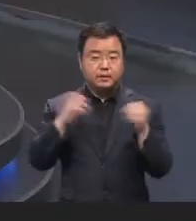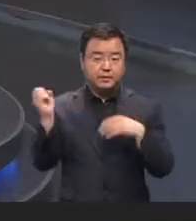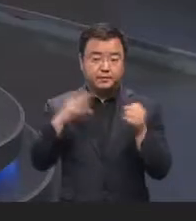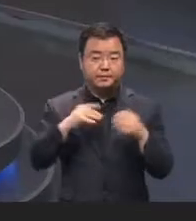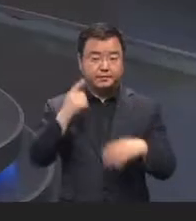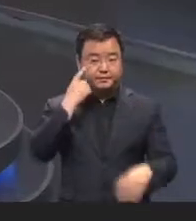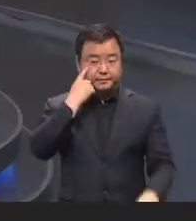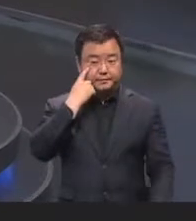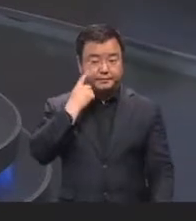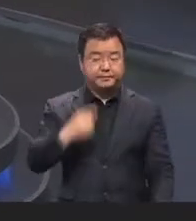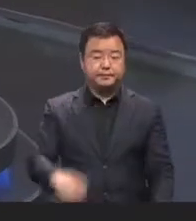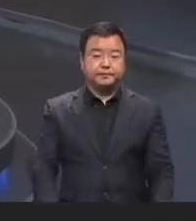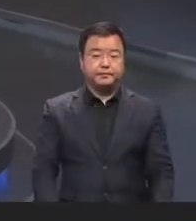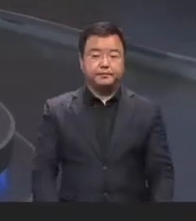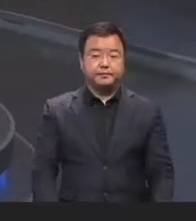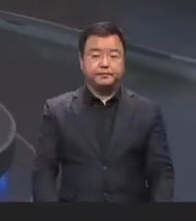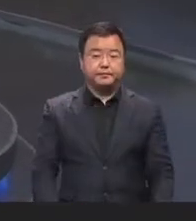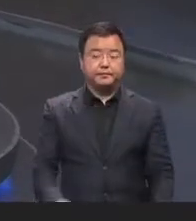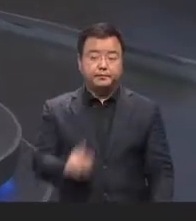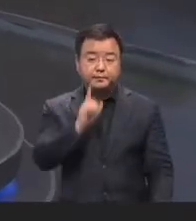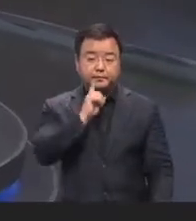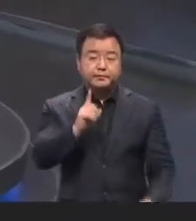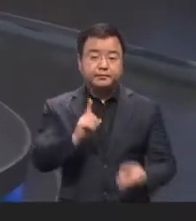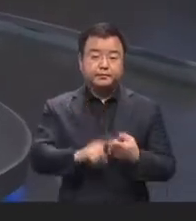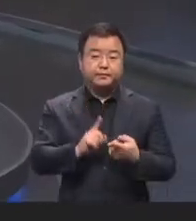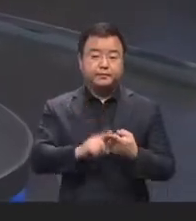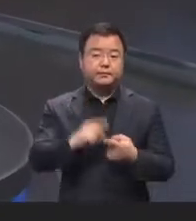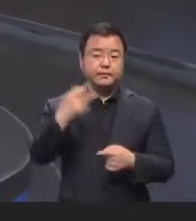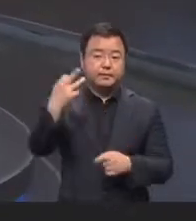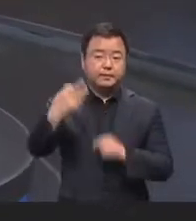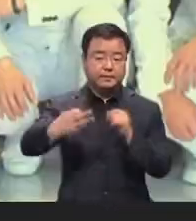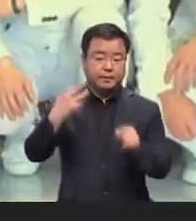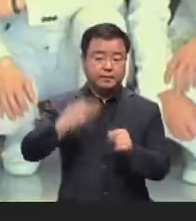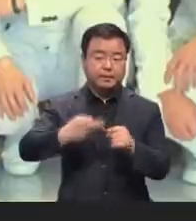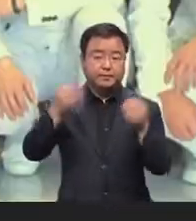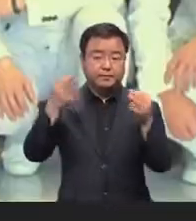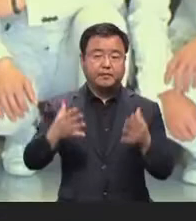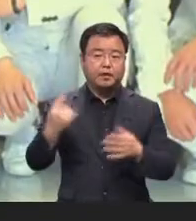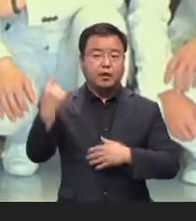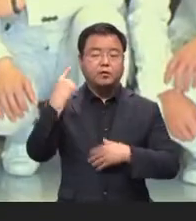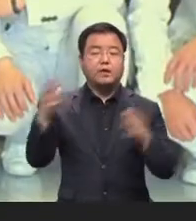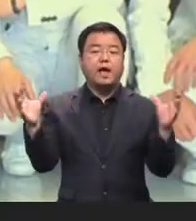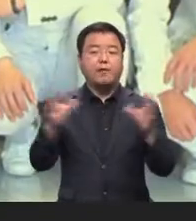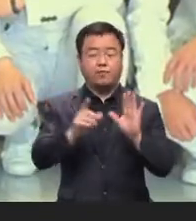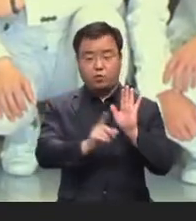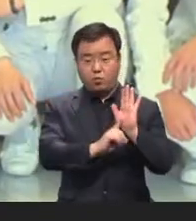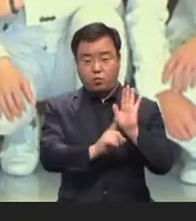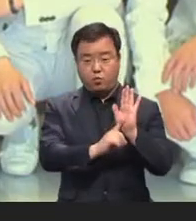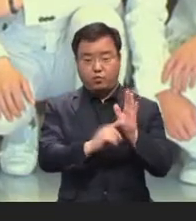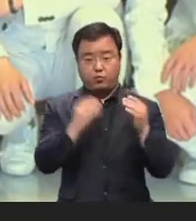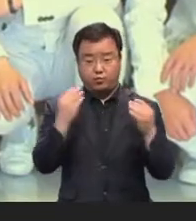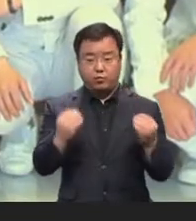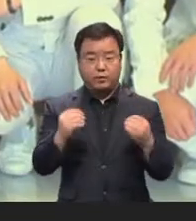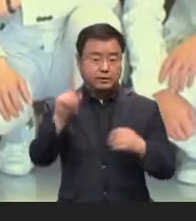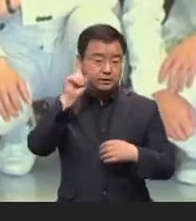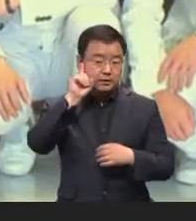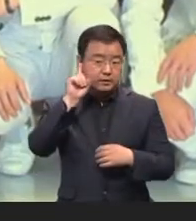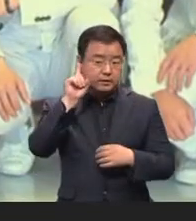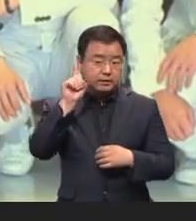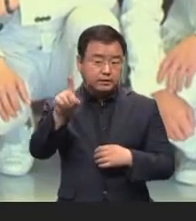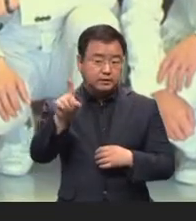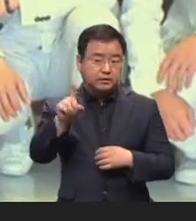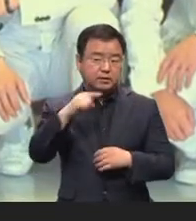보시죠 녕하세요 4 말씀드린대로 13년 만입니다 뭐 어제 합동 공연이 이루어 졌고 내일이 조이제